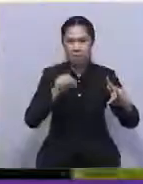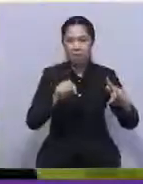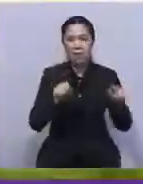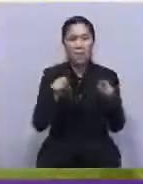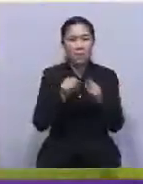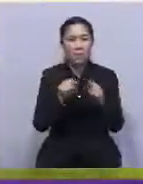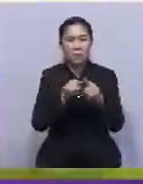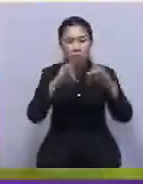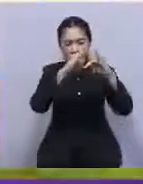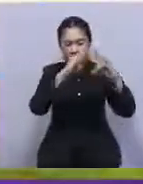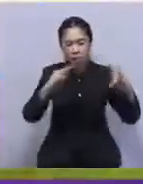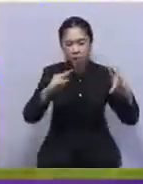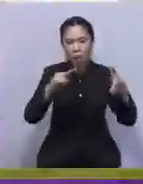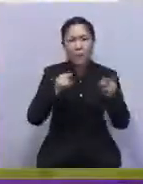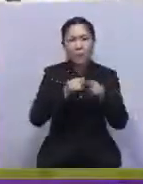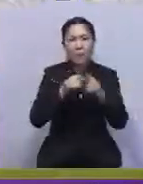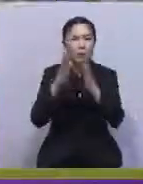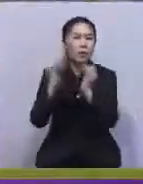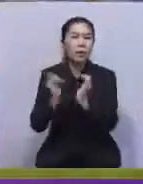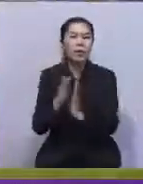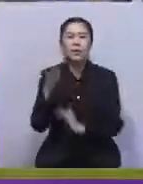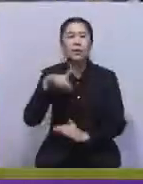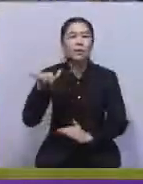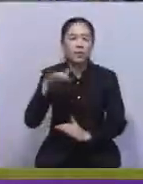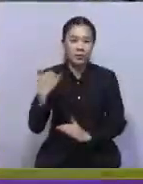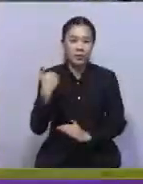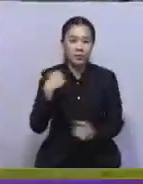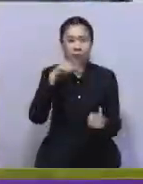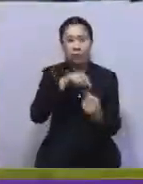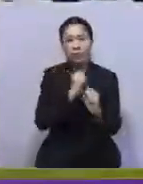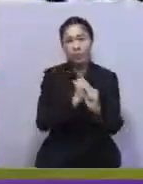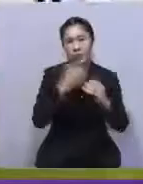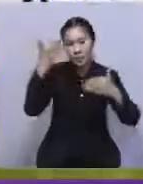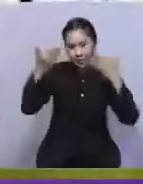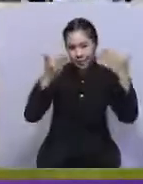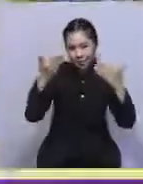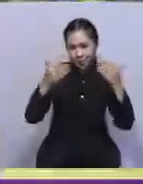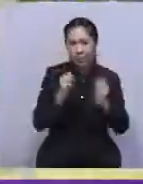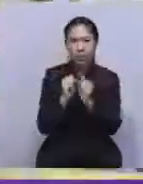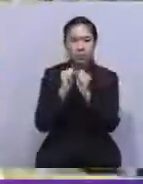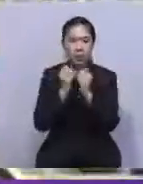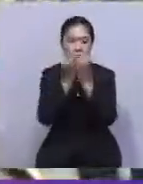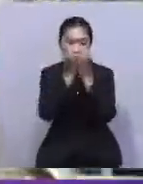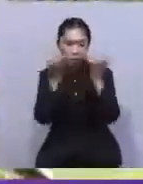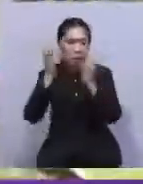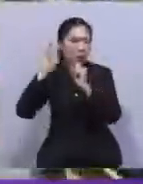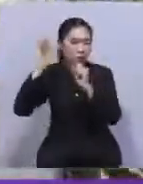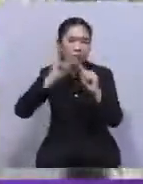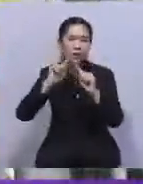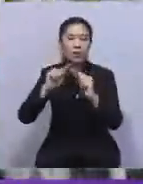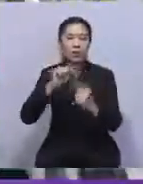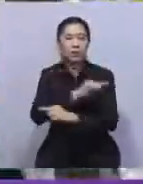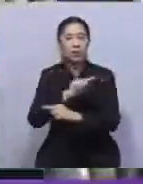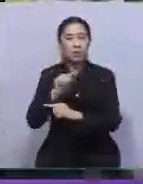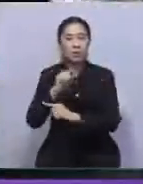กับศาลาการประเรียนในวัดอื่นๆนะคะทั่วไปซึ่งเป็นจุดที่ใช้ทำกิจกรรมบรรยายธรรมให้กับคณะศิษยานุศิษย์ทุกวันอาทิตย์